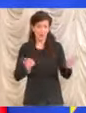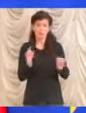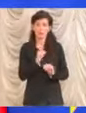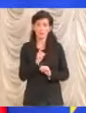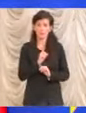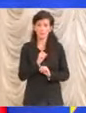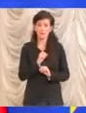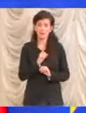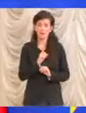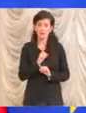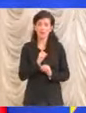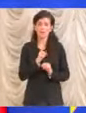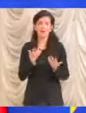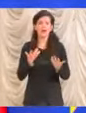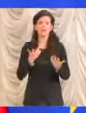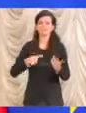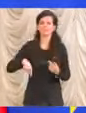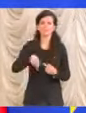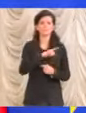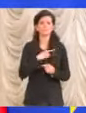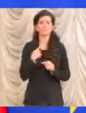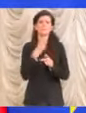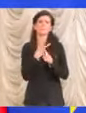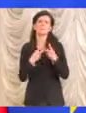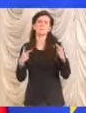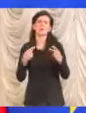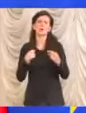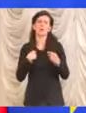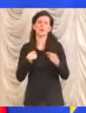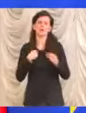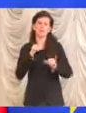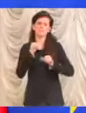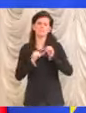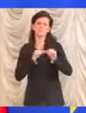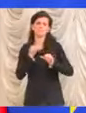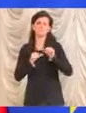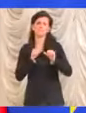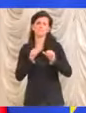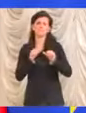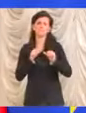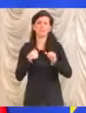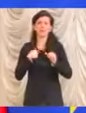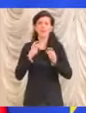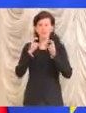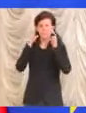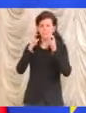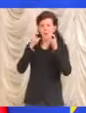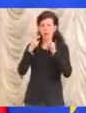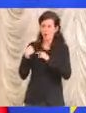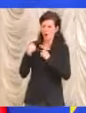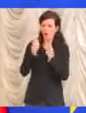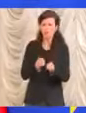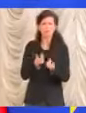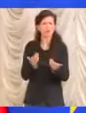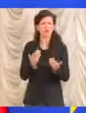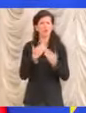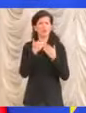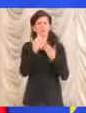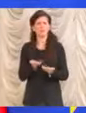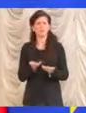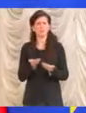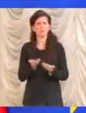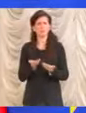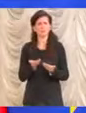iniziassimo ad allentare queste misure tutti gli sforzi sin qui fatti sarebbero vani quindi